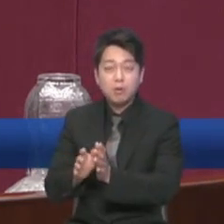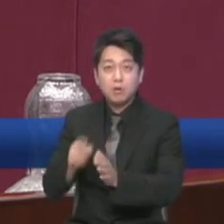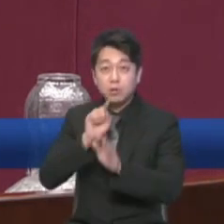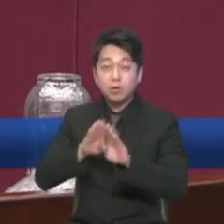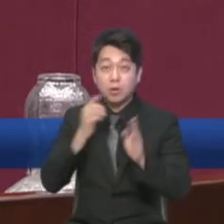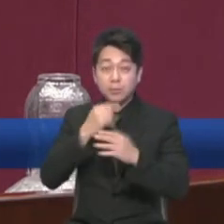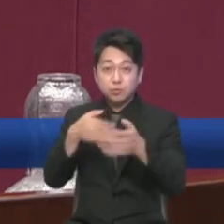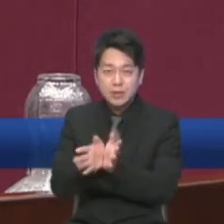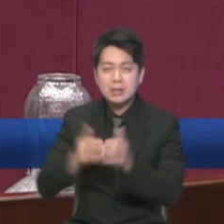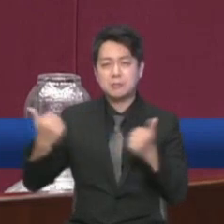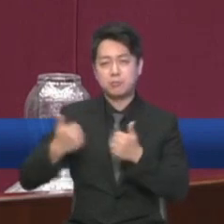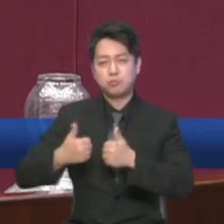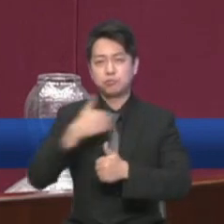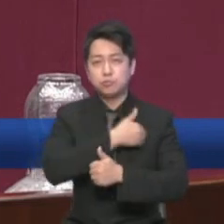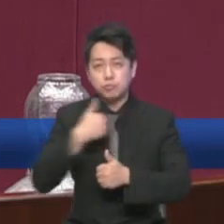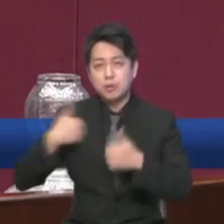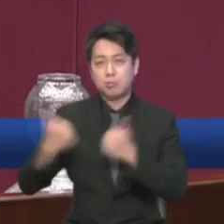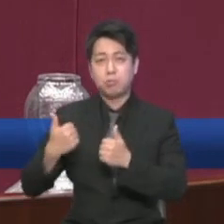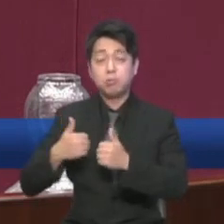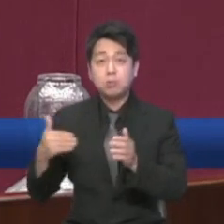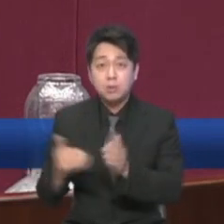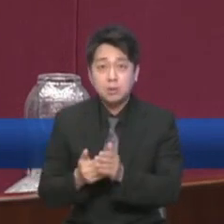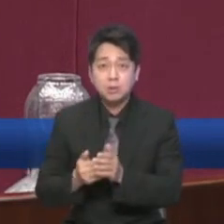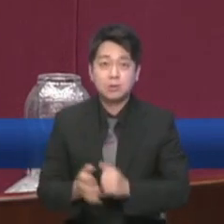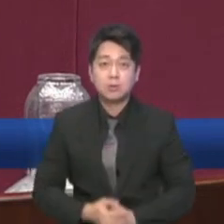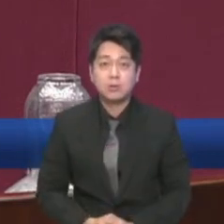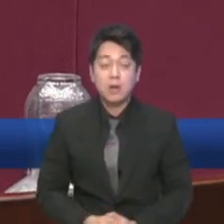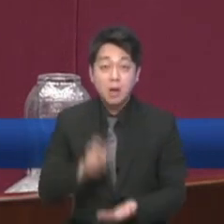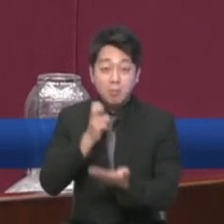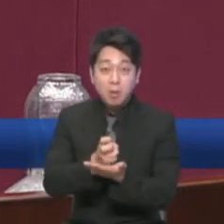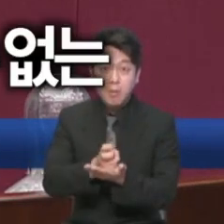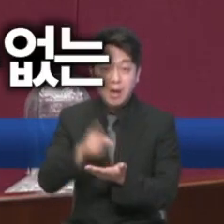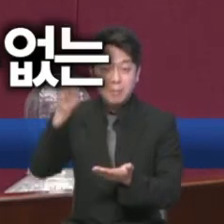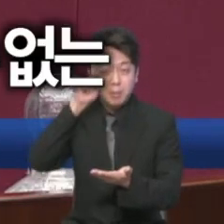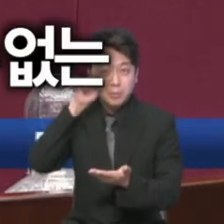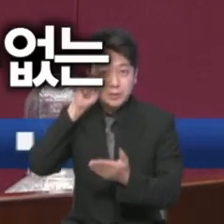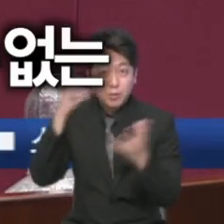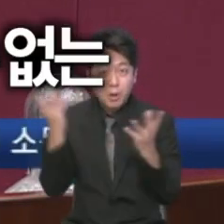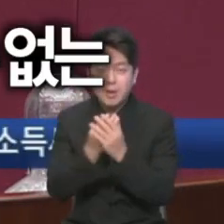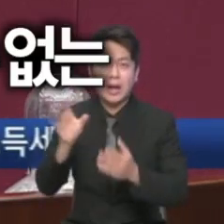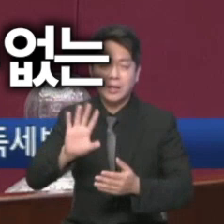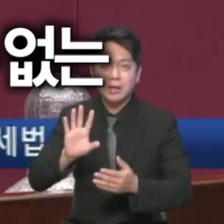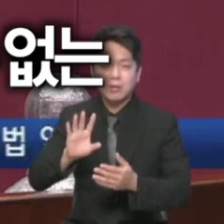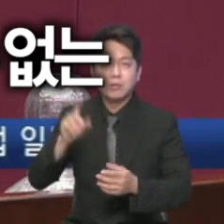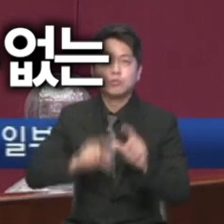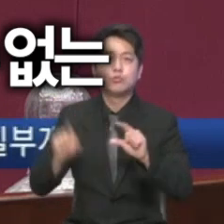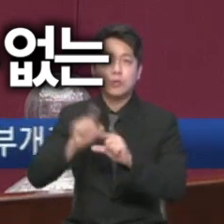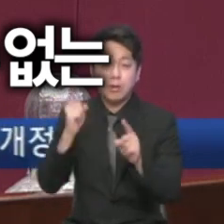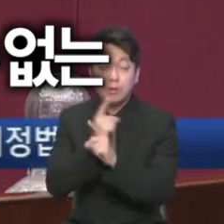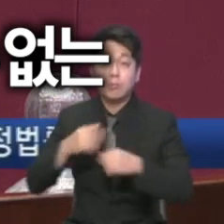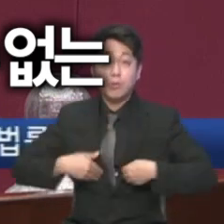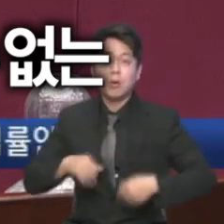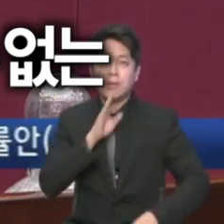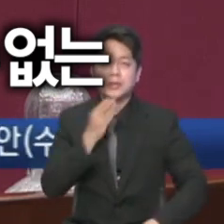있으나 부족한 법이 있으면 추후에 얼마든지 보완할 수 있습니다. 문제는 타이밍입니다. 오늘 처리하지 못하고 방치하면 걷잡을 수